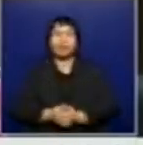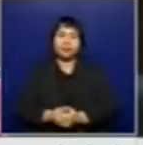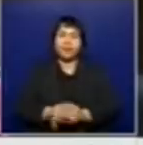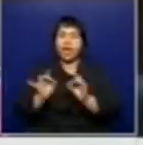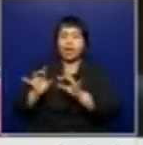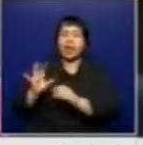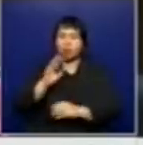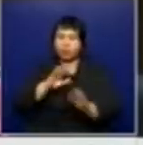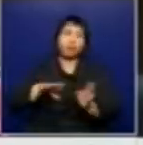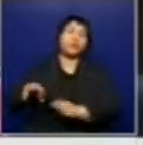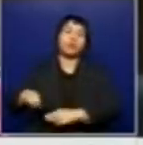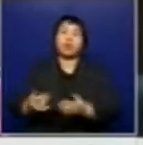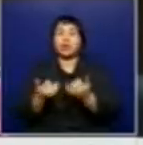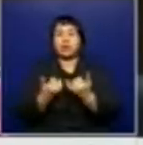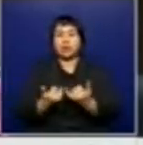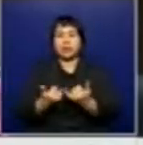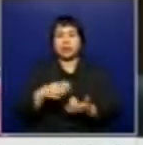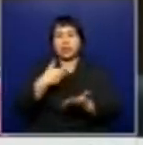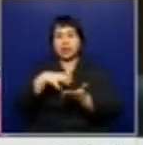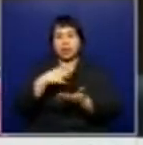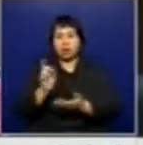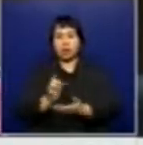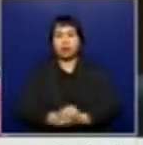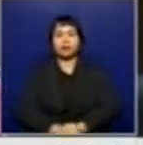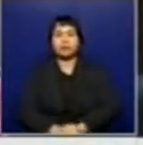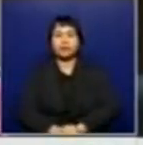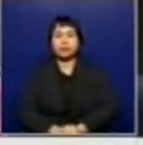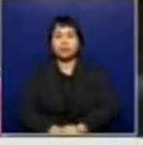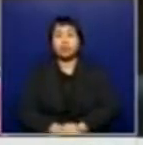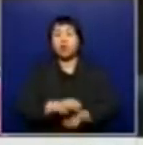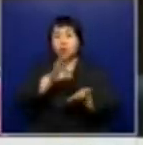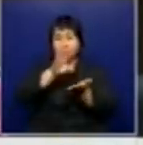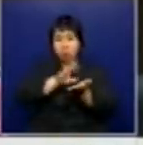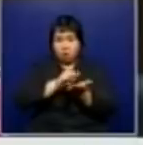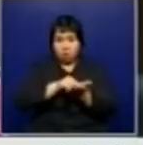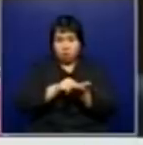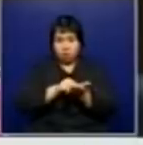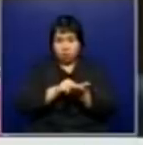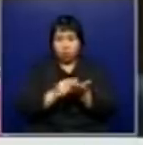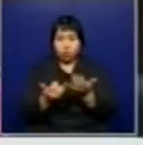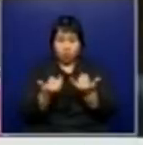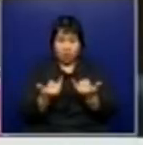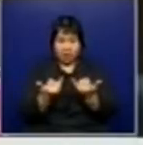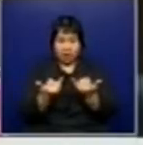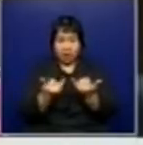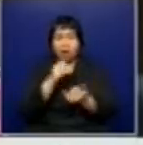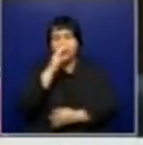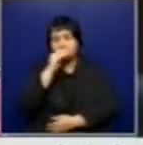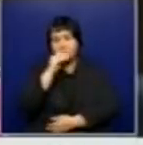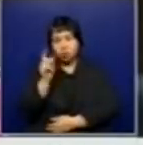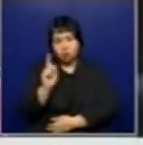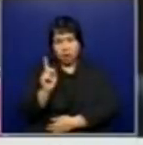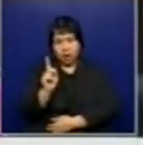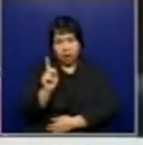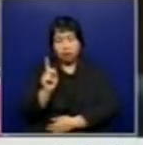ผมเรียนท่านอย่างนี้นะครับผมจะบอกว่าข้อมูลที่จะพูดบ่ายวันนี้นะครับมันเป็น